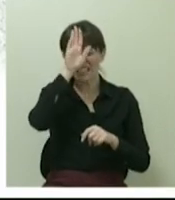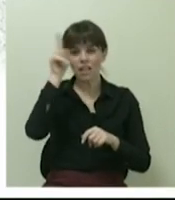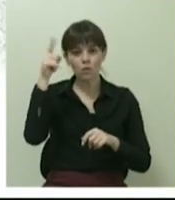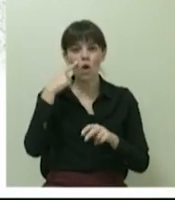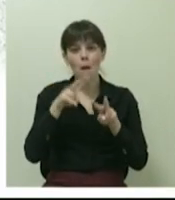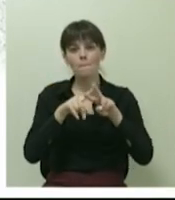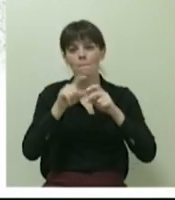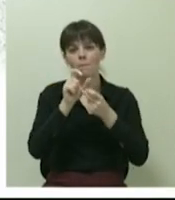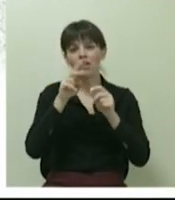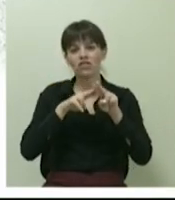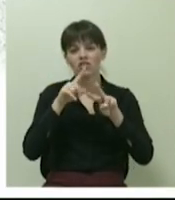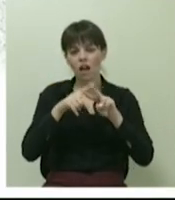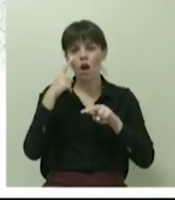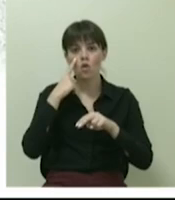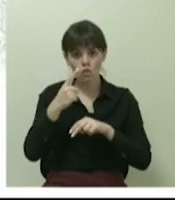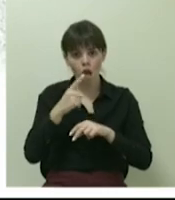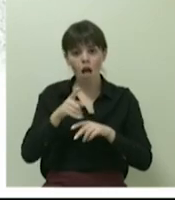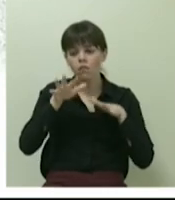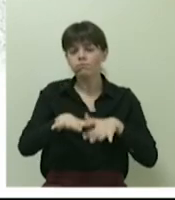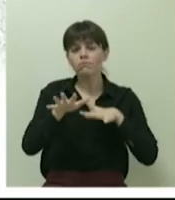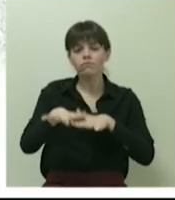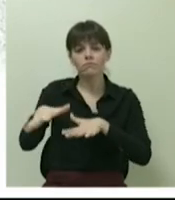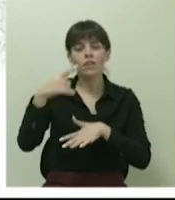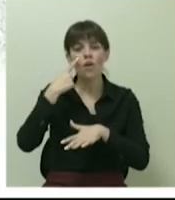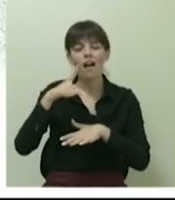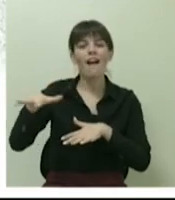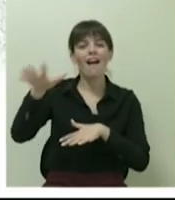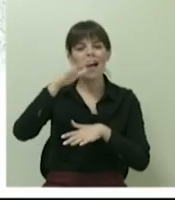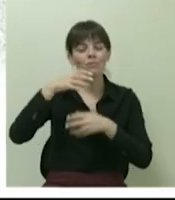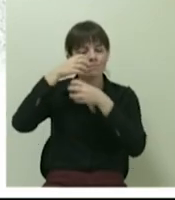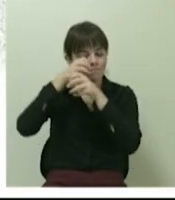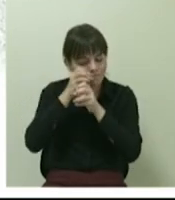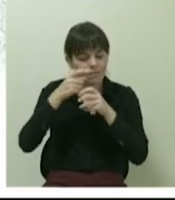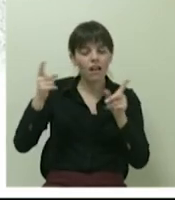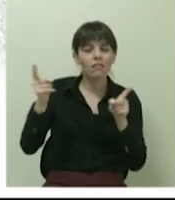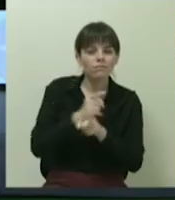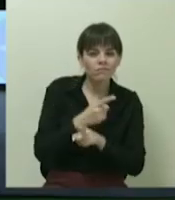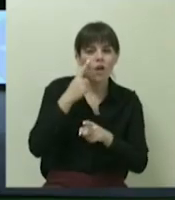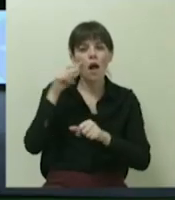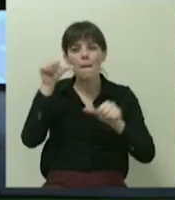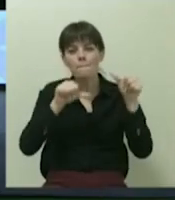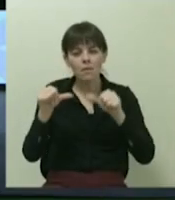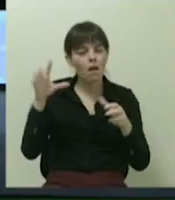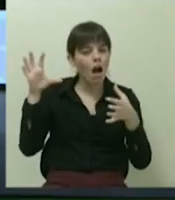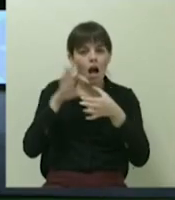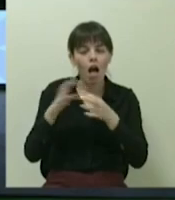o zamanki rasathaneyi basmışlar. Bütün bu teleskopları, sismografları falan imha